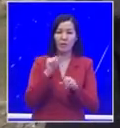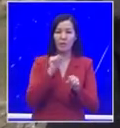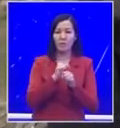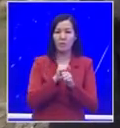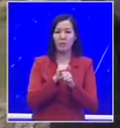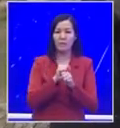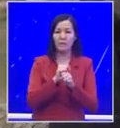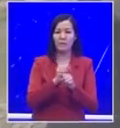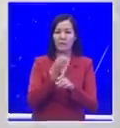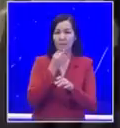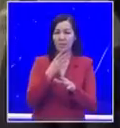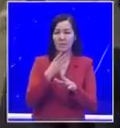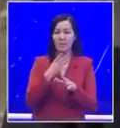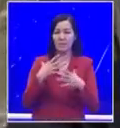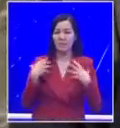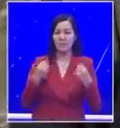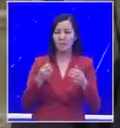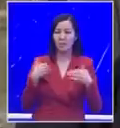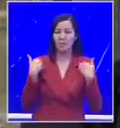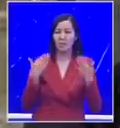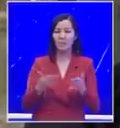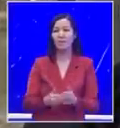Бәріне жақсылық тілеймін. Рахмет сіздерге.